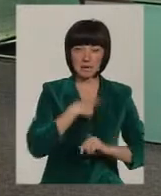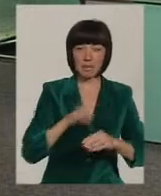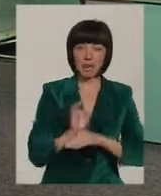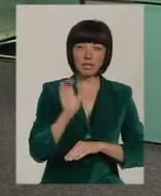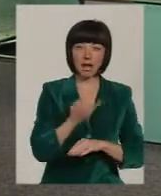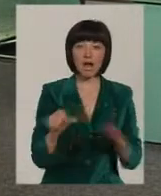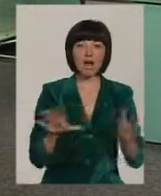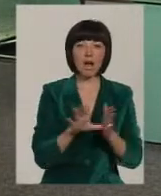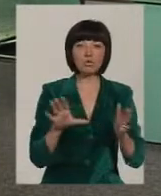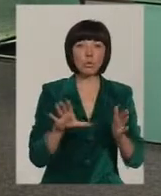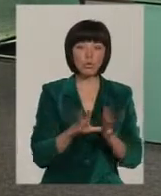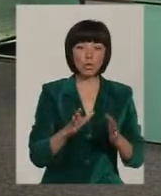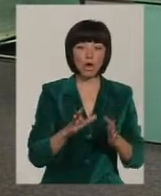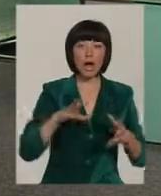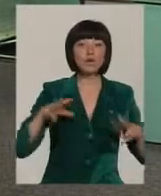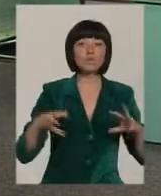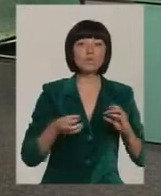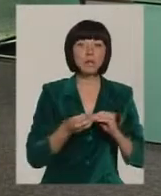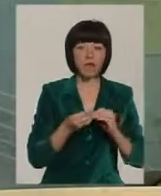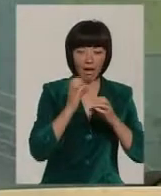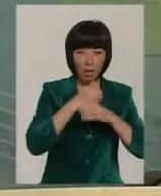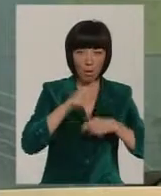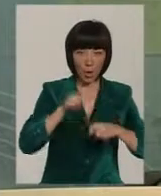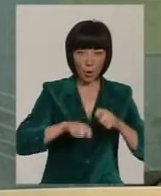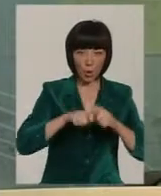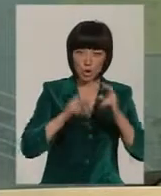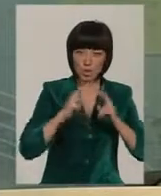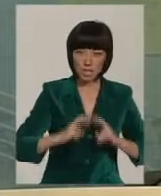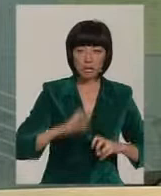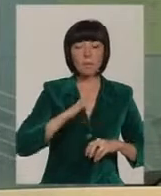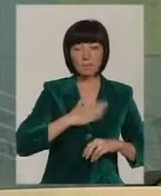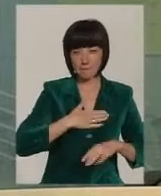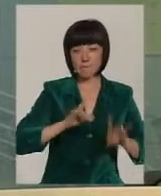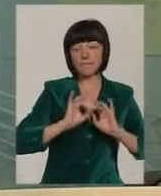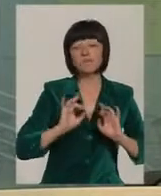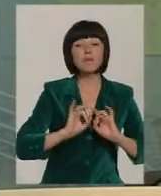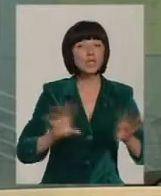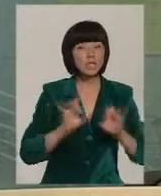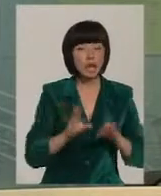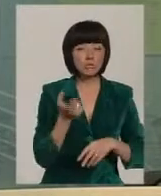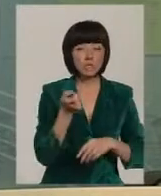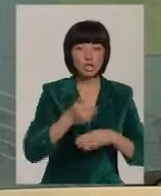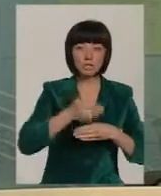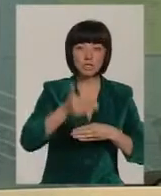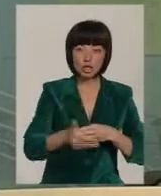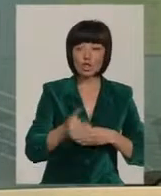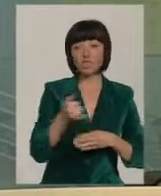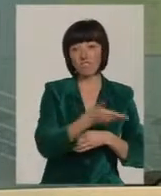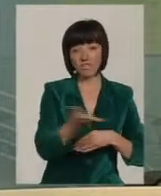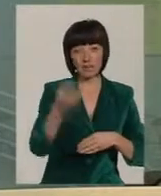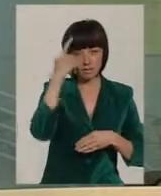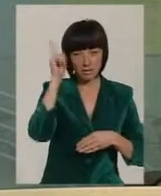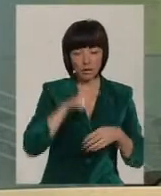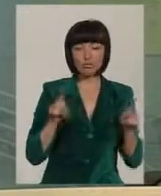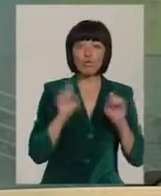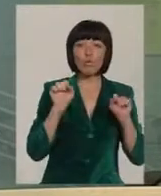надіслали електронкою до нас результати лабораторних досліджень. Ми їх розкажемо трішечки згодом, і ви